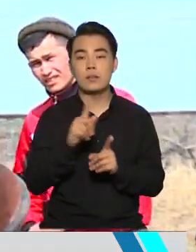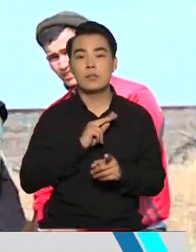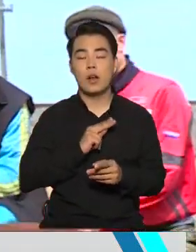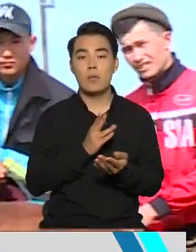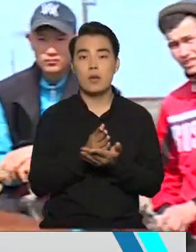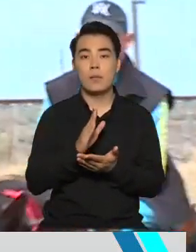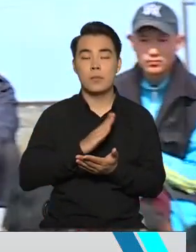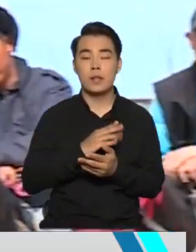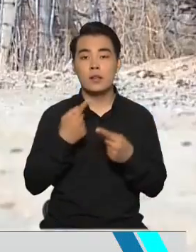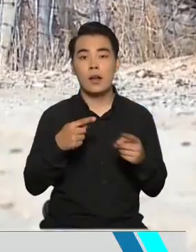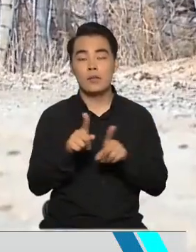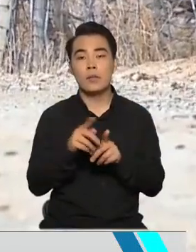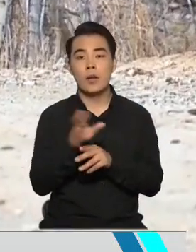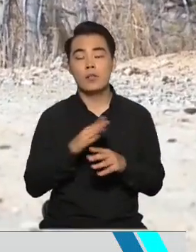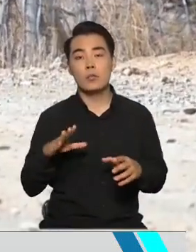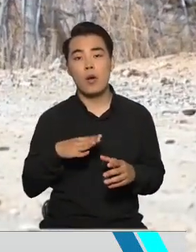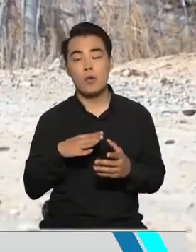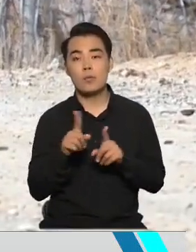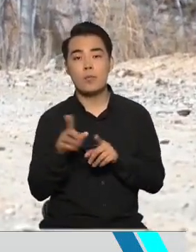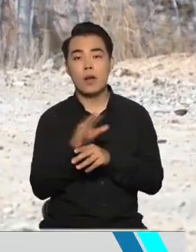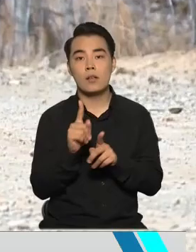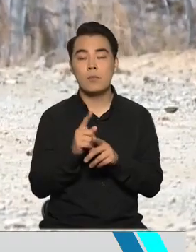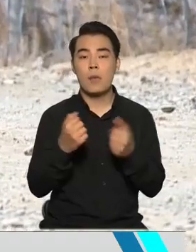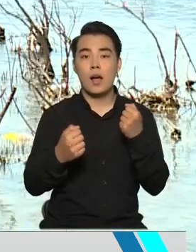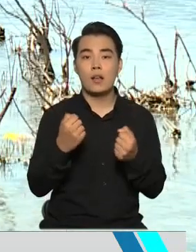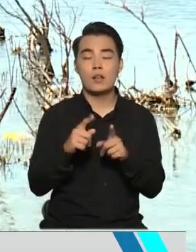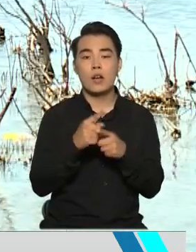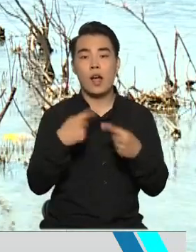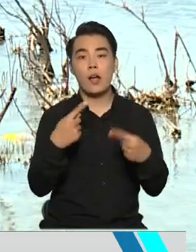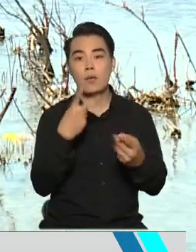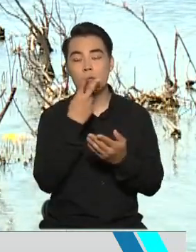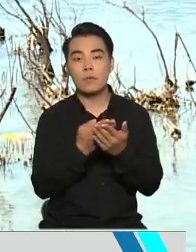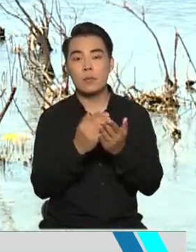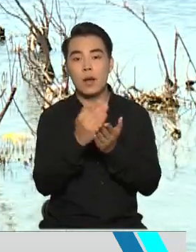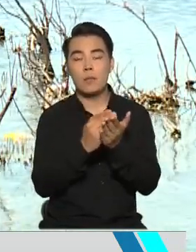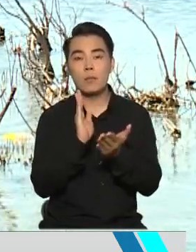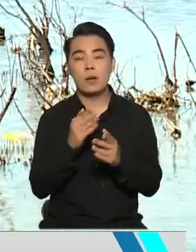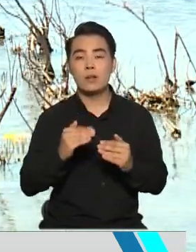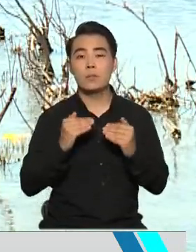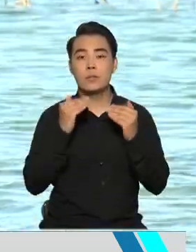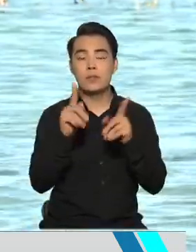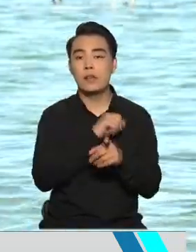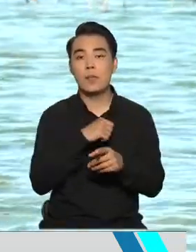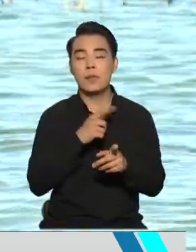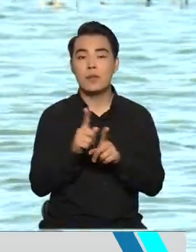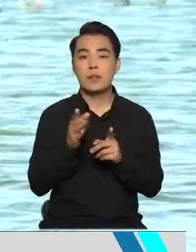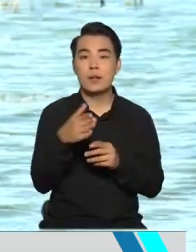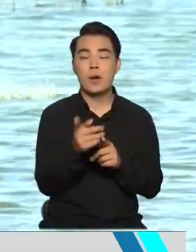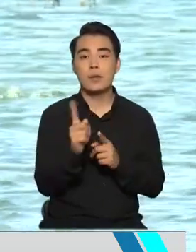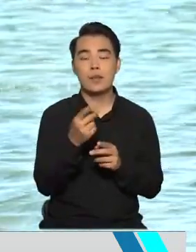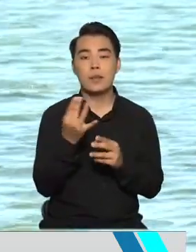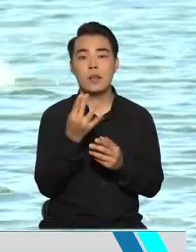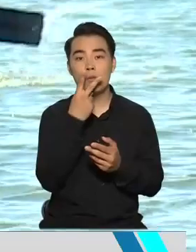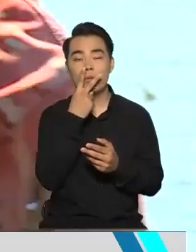қасиет дарыған. Тұлпар тақымдап жүрген атамыз көліктің де кез келген түрін тізгіндей береді. Бала күнінен балық аулаудың қырсырына қанып өскен